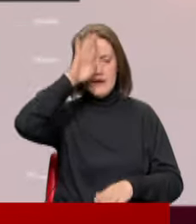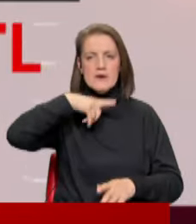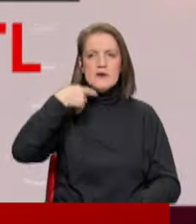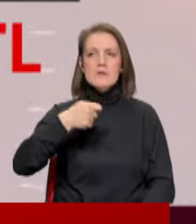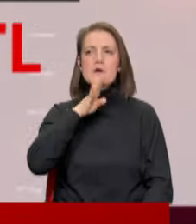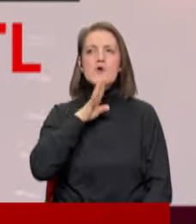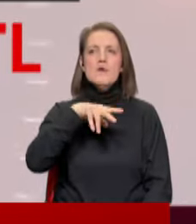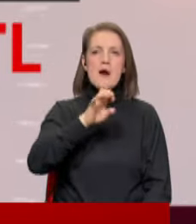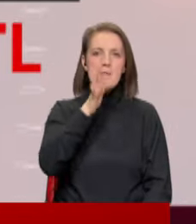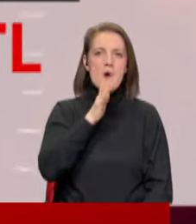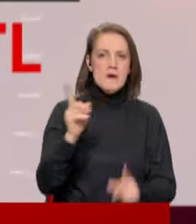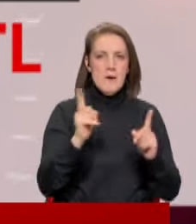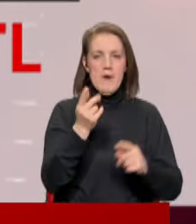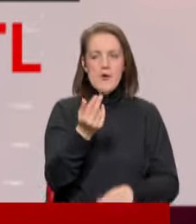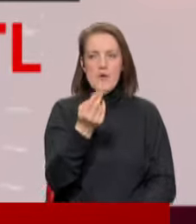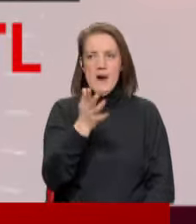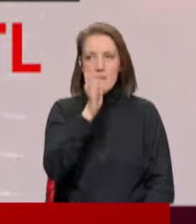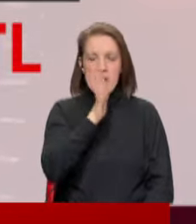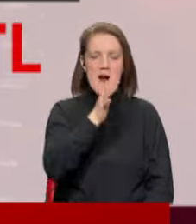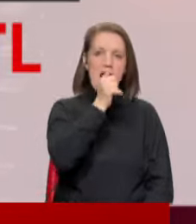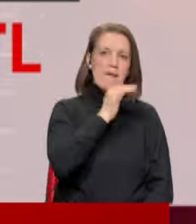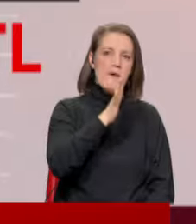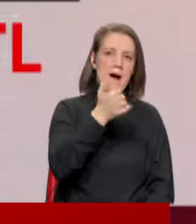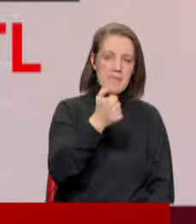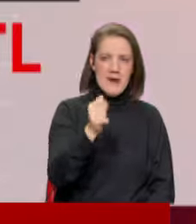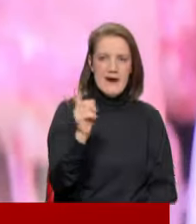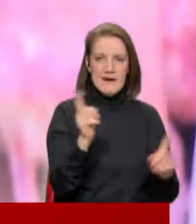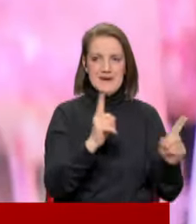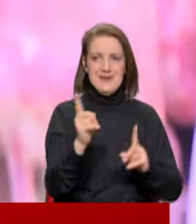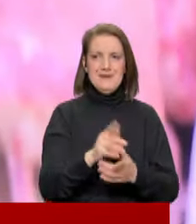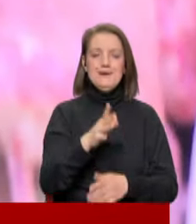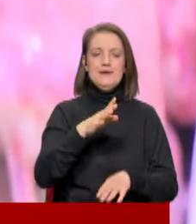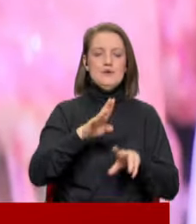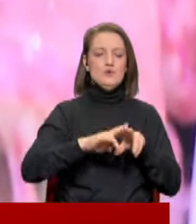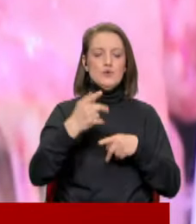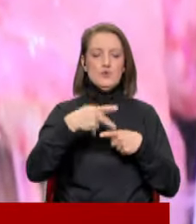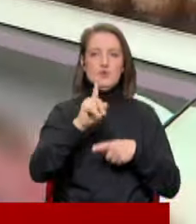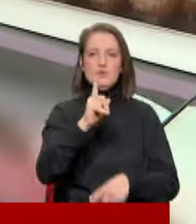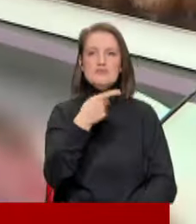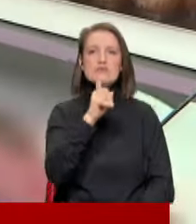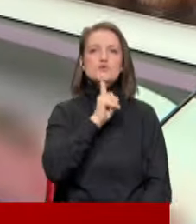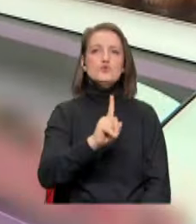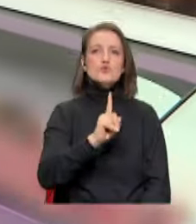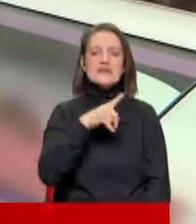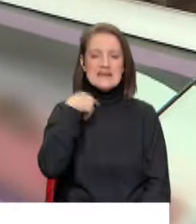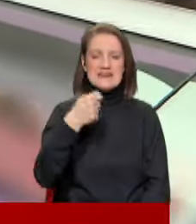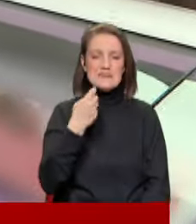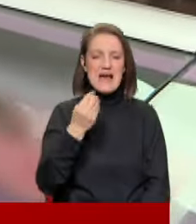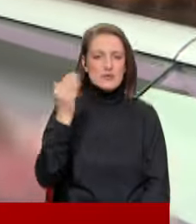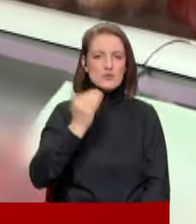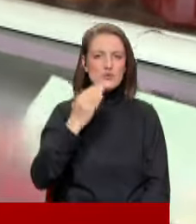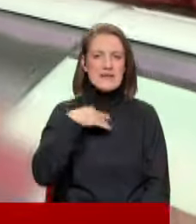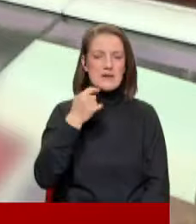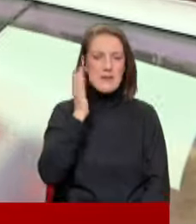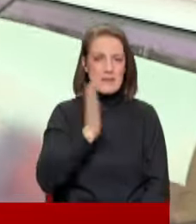480 500 kuşbaşı İsa 500 ile 560 arasında kuzu pizol 1 milyar 100 kıyma en uygun kasapta bile